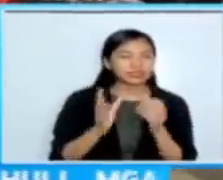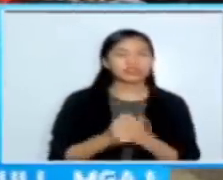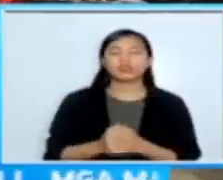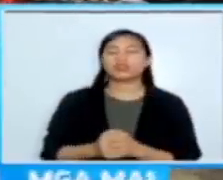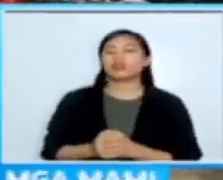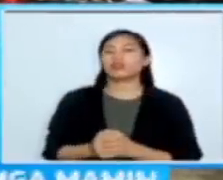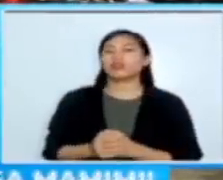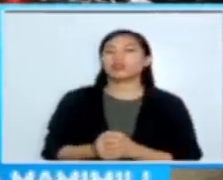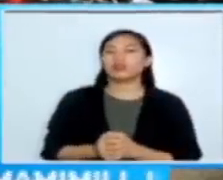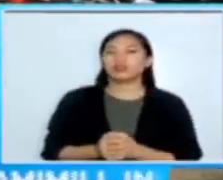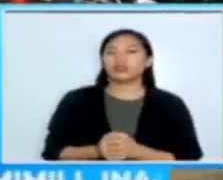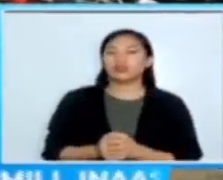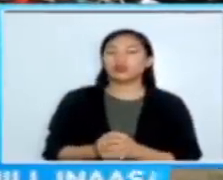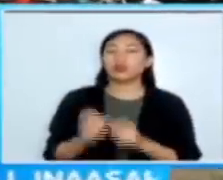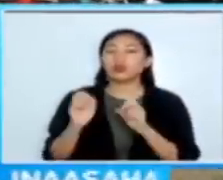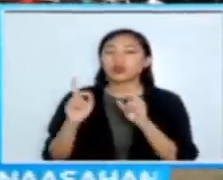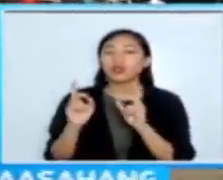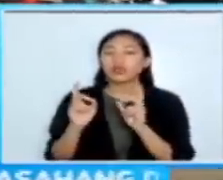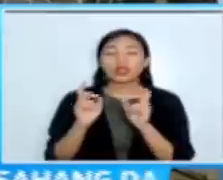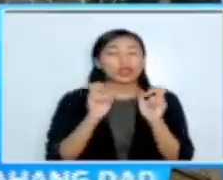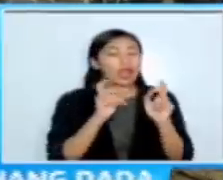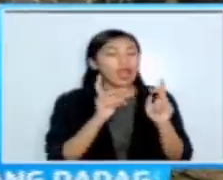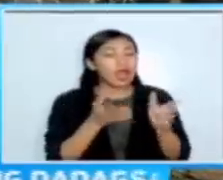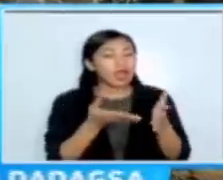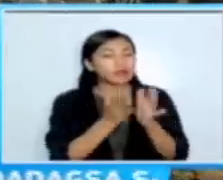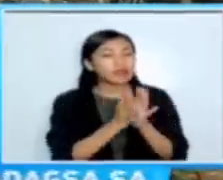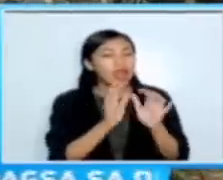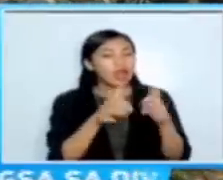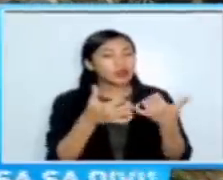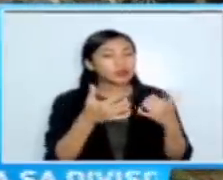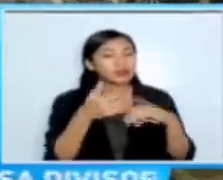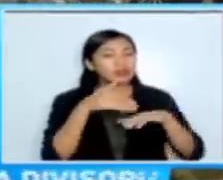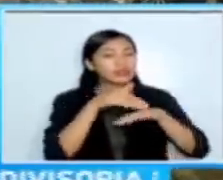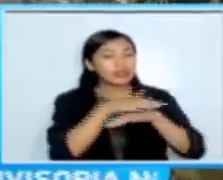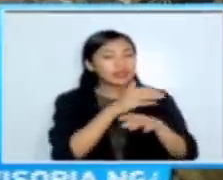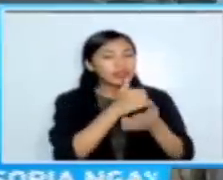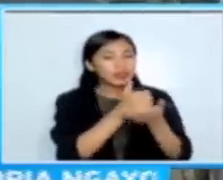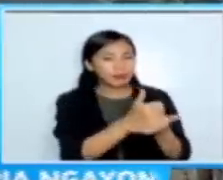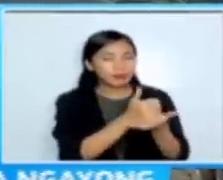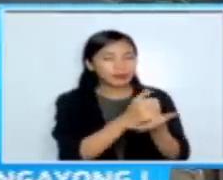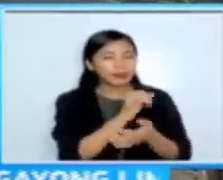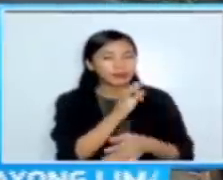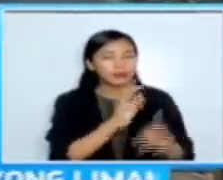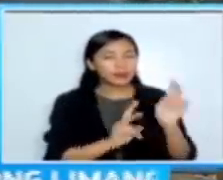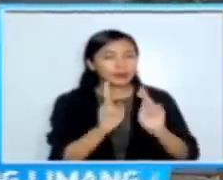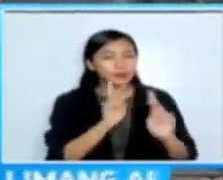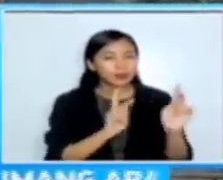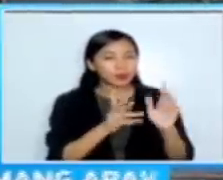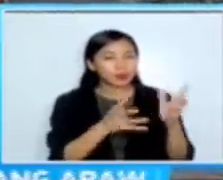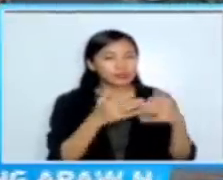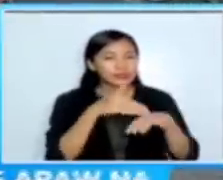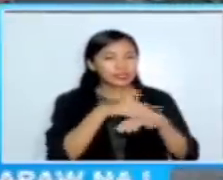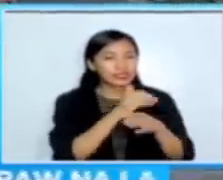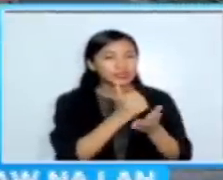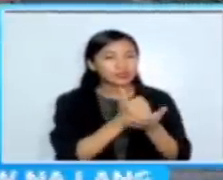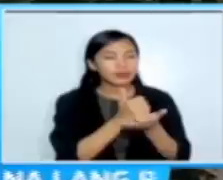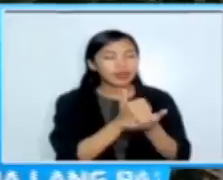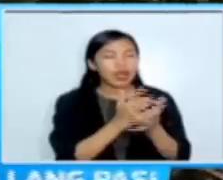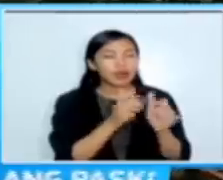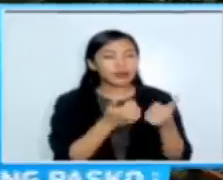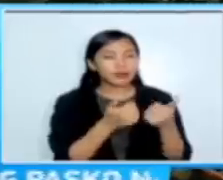sa inyong pong probinsya sa mga gustong magpahatid ng tulong? Sa mga gustong magpahatid ng tulong, nagpukita ako sa Facebook